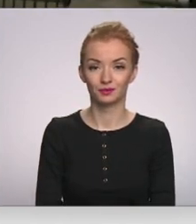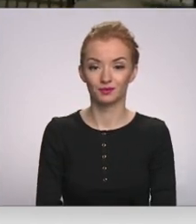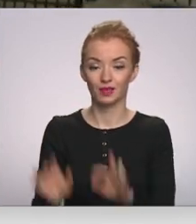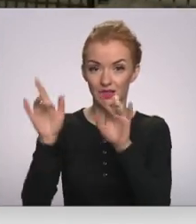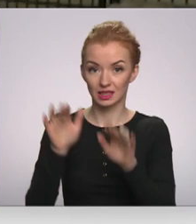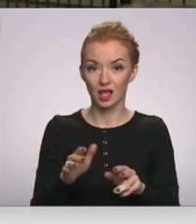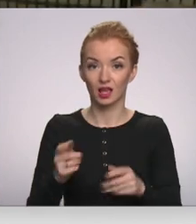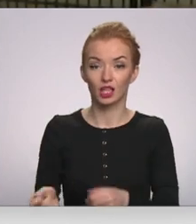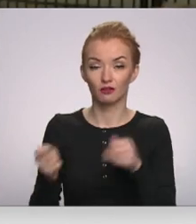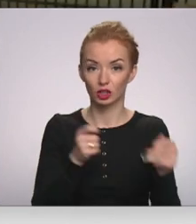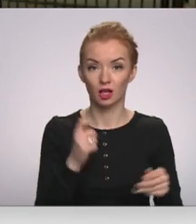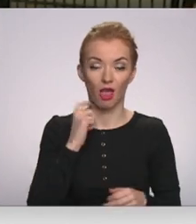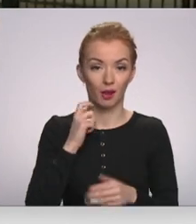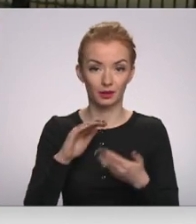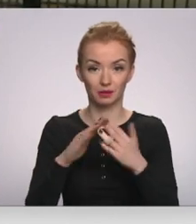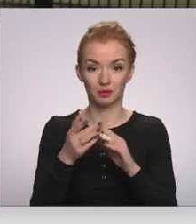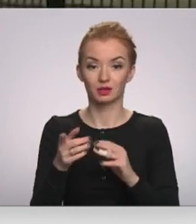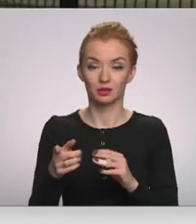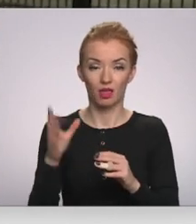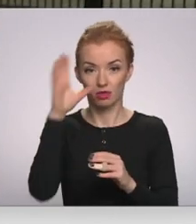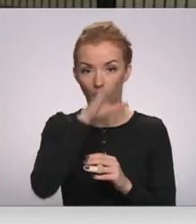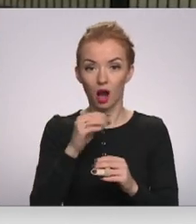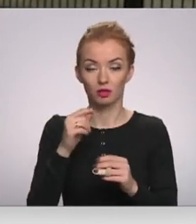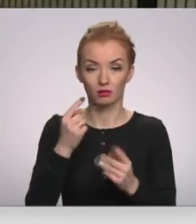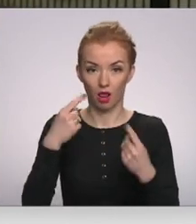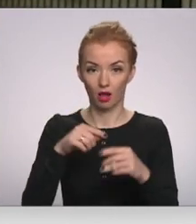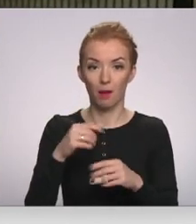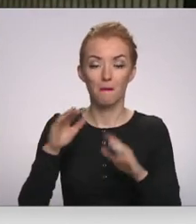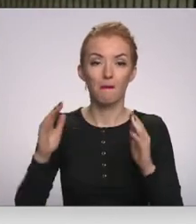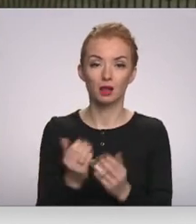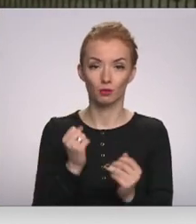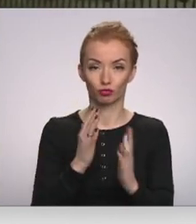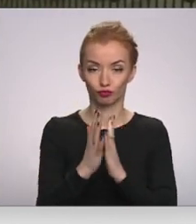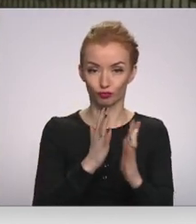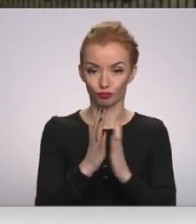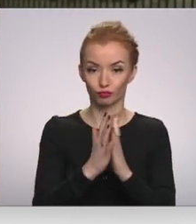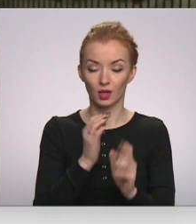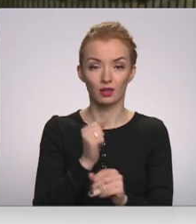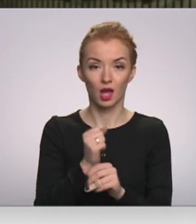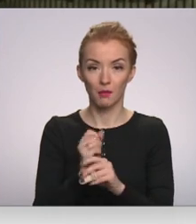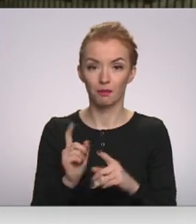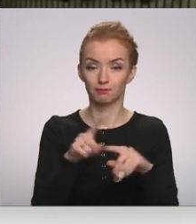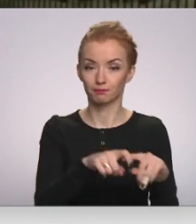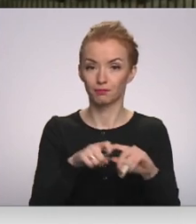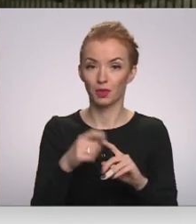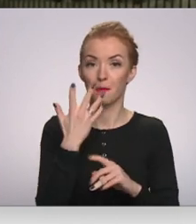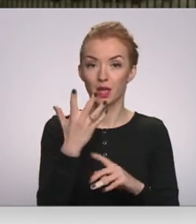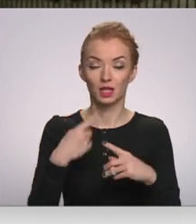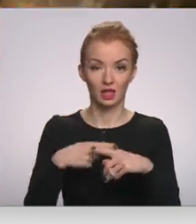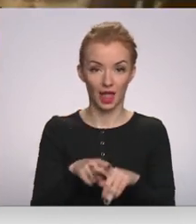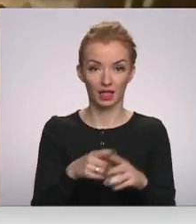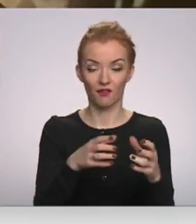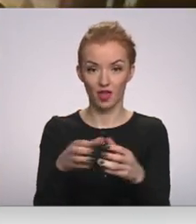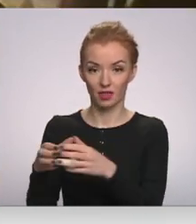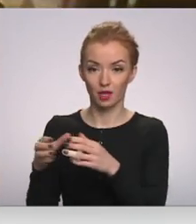Sniega izvešana Jēkabpils pilsētā veic nakts stundās, kad ir daudz mazāka satiksmes plūsma. Darbā iesaistītas 5 tehnikas